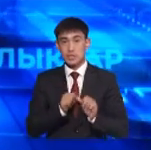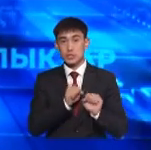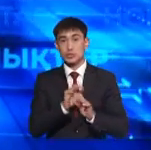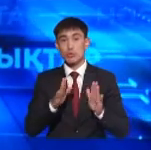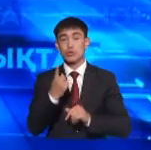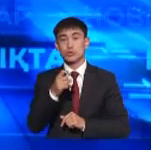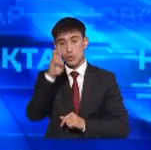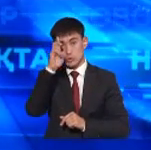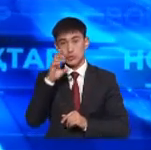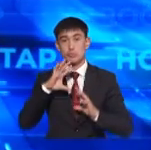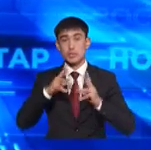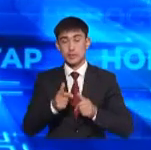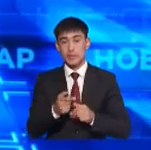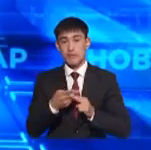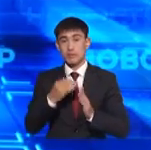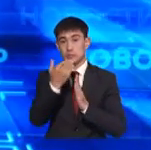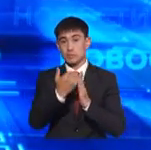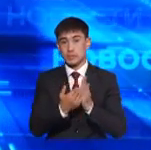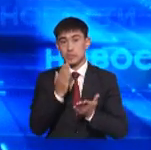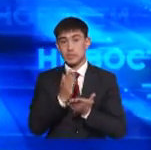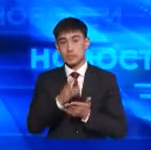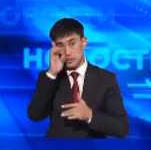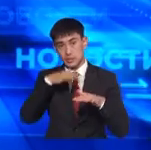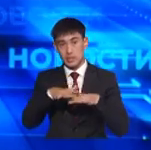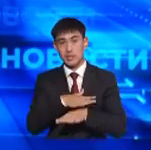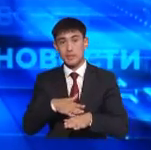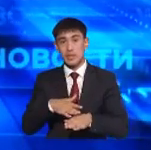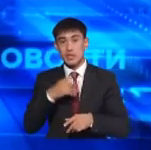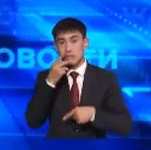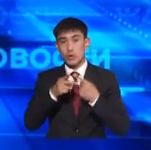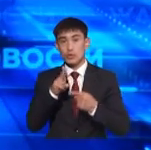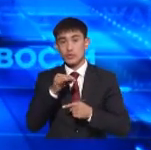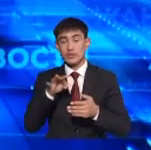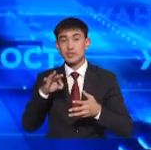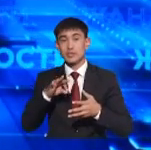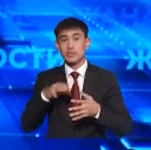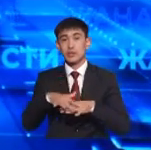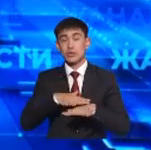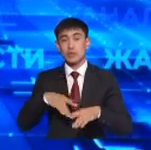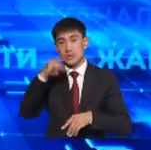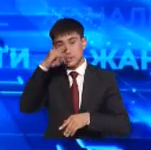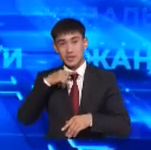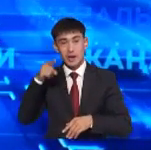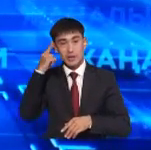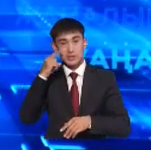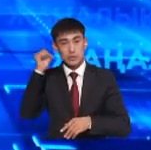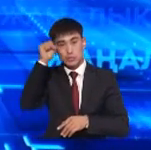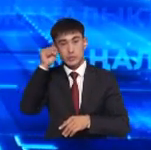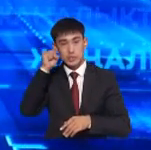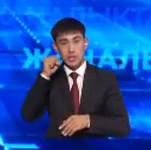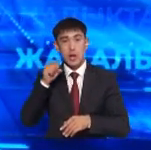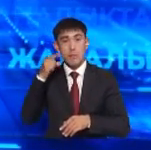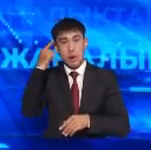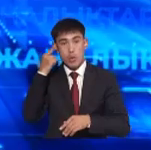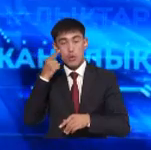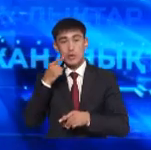более 100 государств мира. В этом списке представители стран-наследников кочевой цивилизации Казахстана, Кыргызстана,